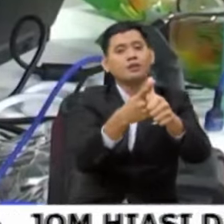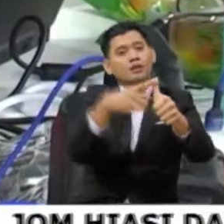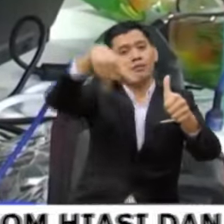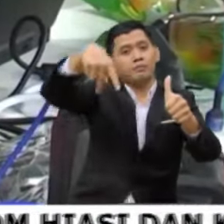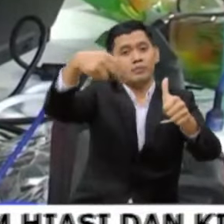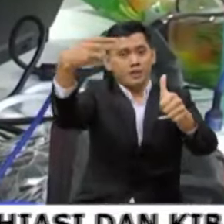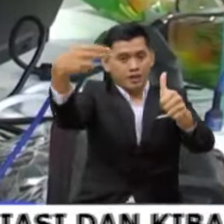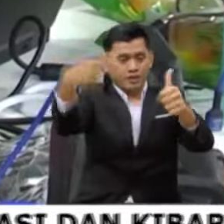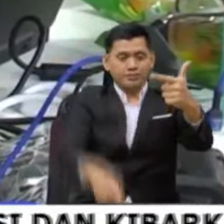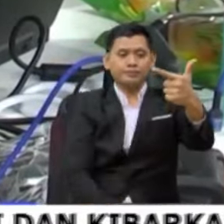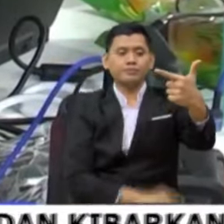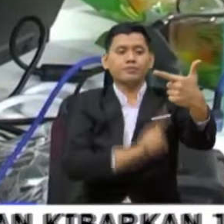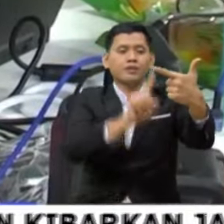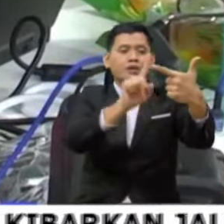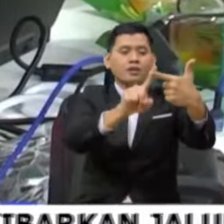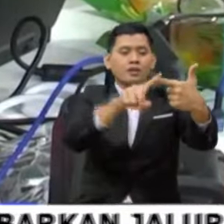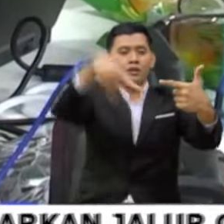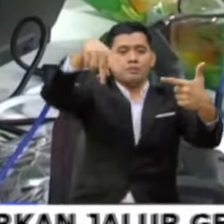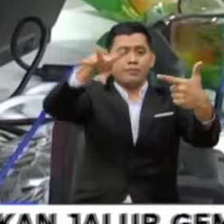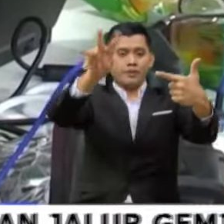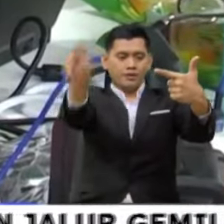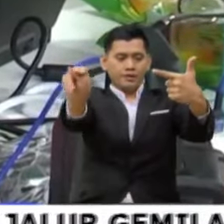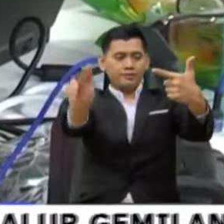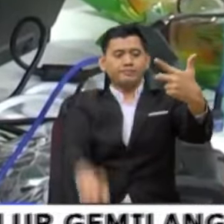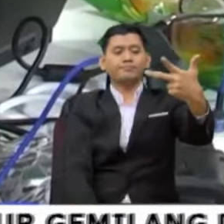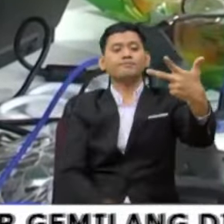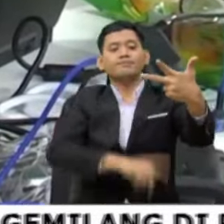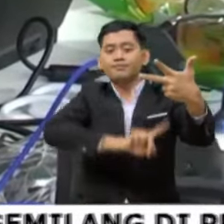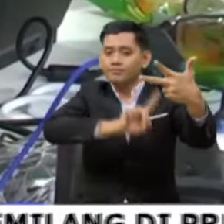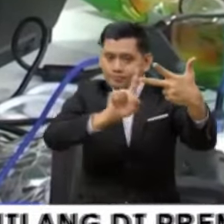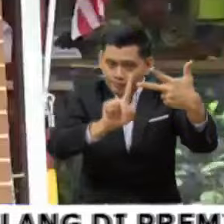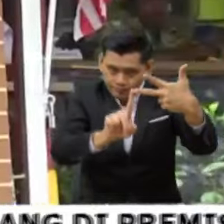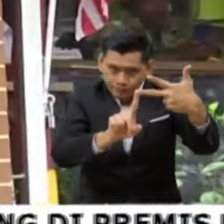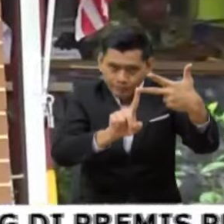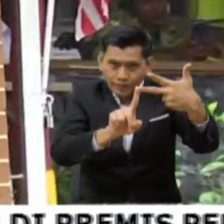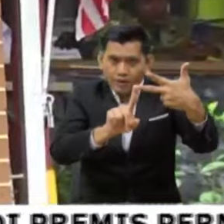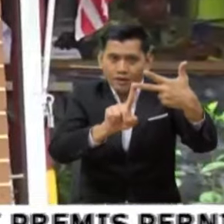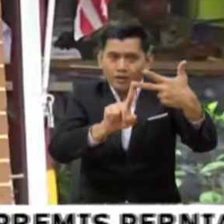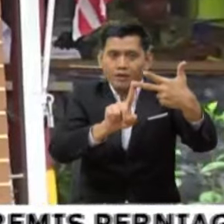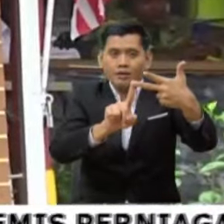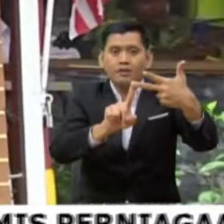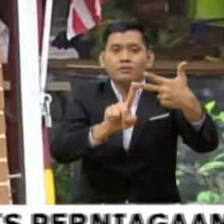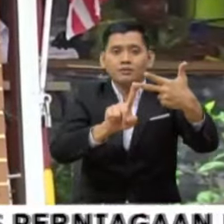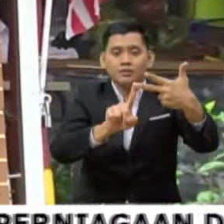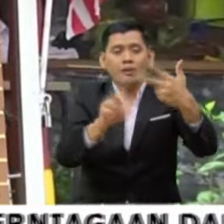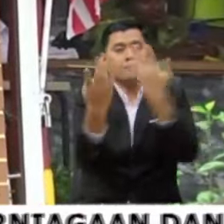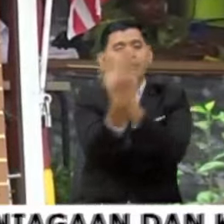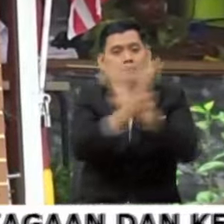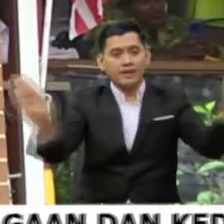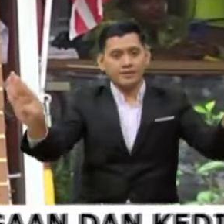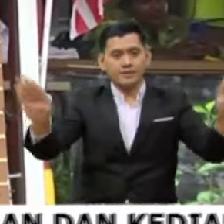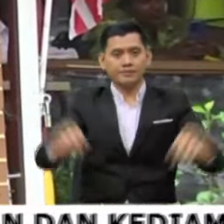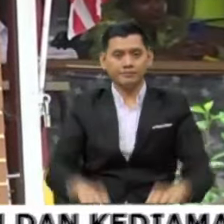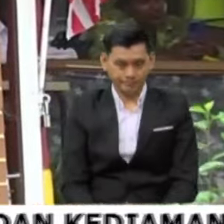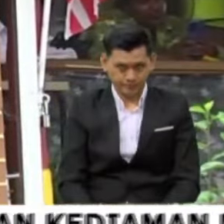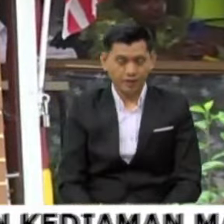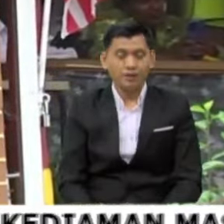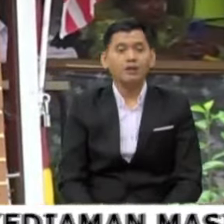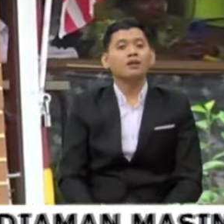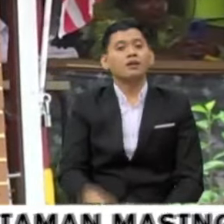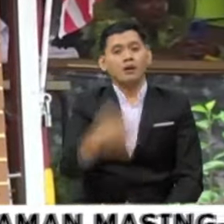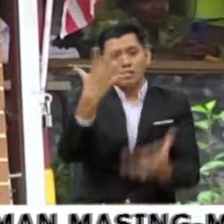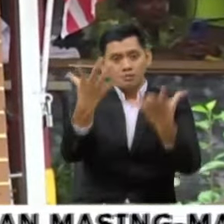mewakili paketan harapan perikatan nasional Hanifa Jamaludin Gopal dan mewakili bebas dan juga saudara